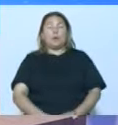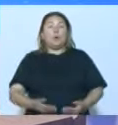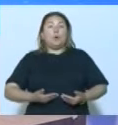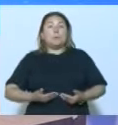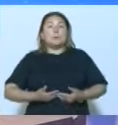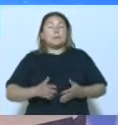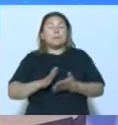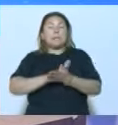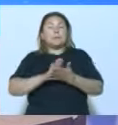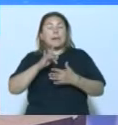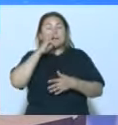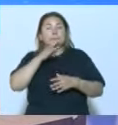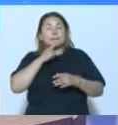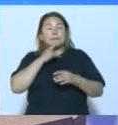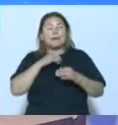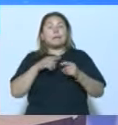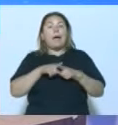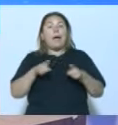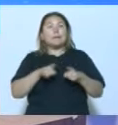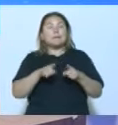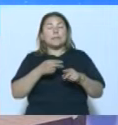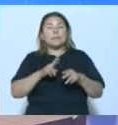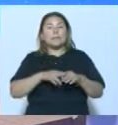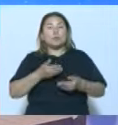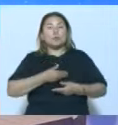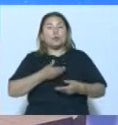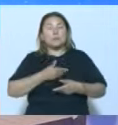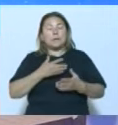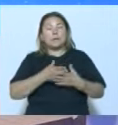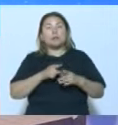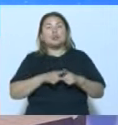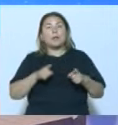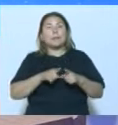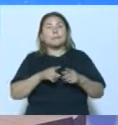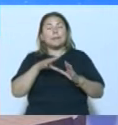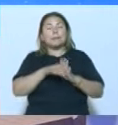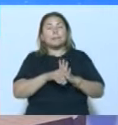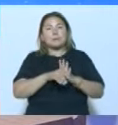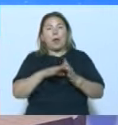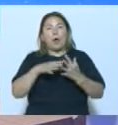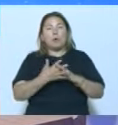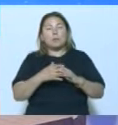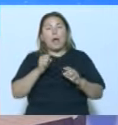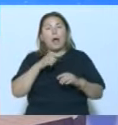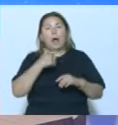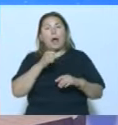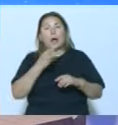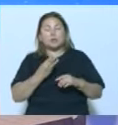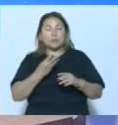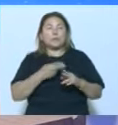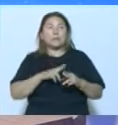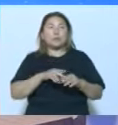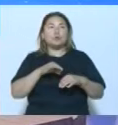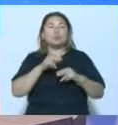Өңірде таза Қазақстан акциясы жалғасып жатыр. Маңғыстау ауылының тұрғындары тазалық шарасы аясында аулаларына ағаш егіп күтіп баптау